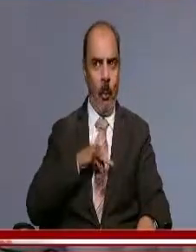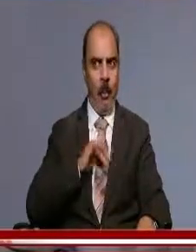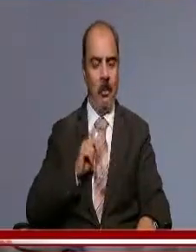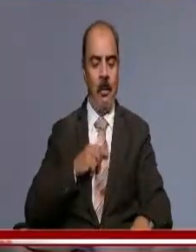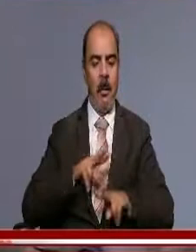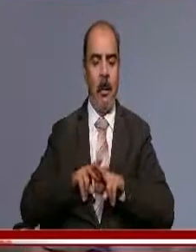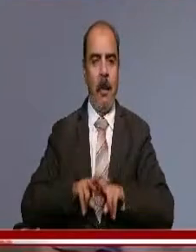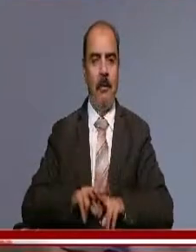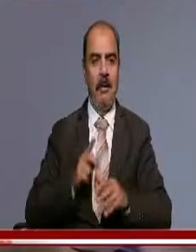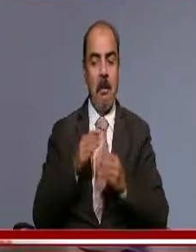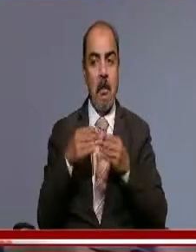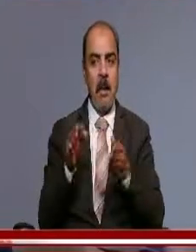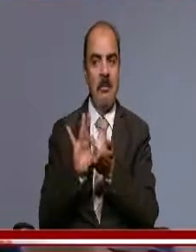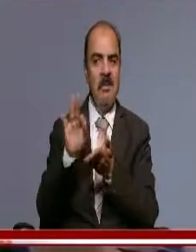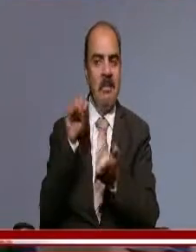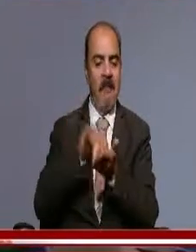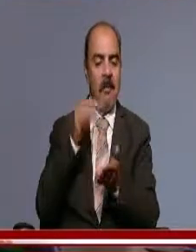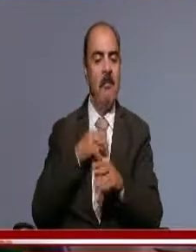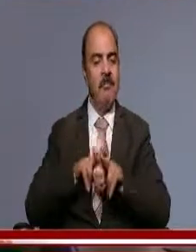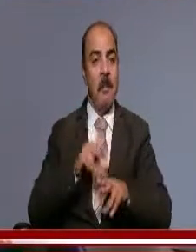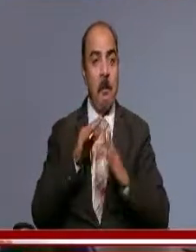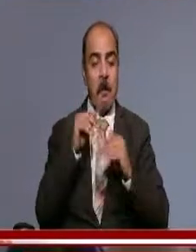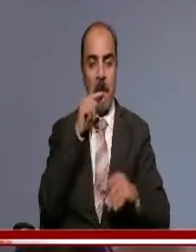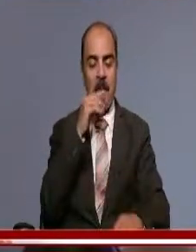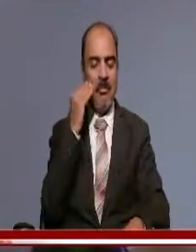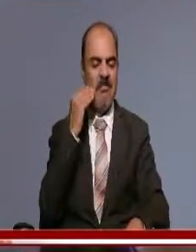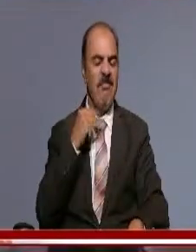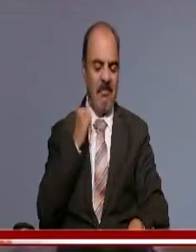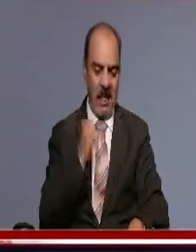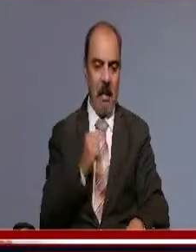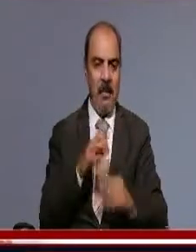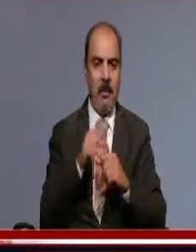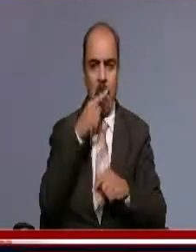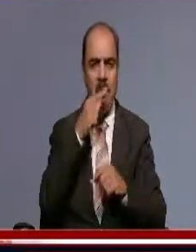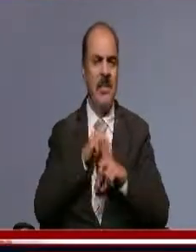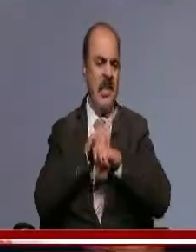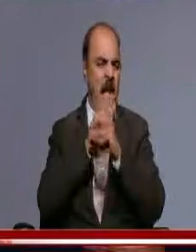يشفيها وربنا يخلي لنا كل ام مصريه ويرحم كل ام، ربنا يرحمها يا رب العالمين.